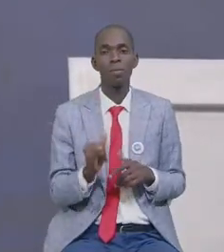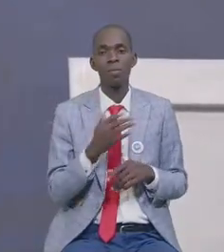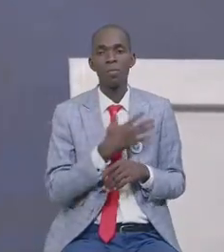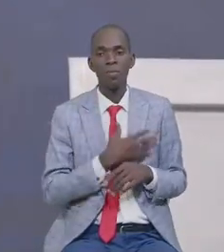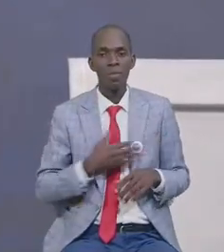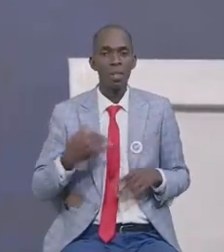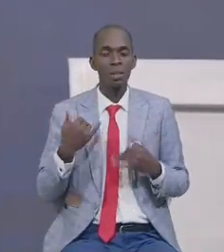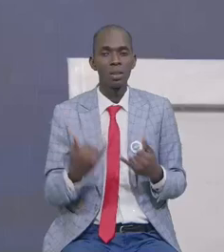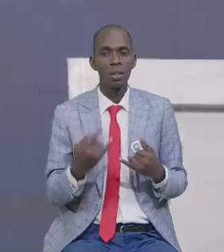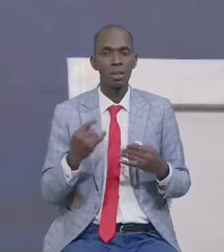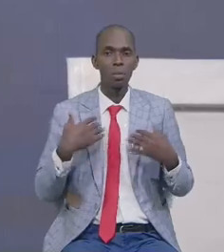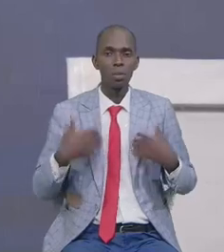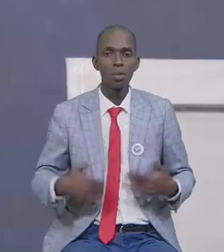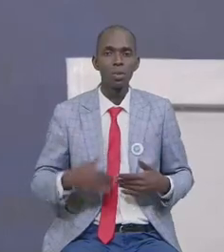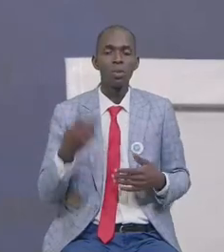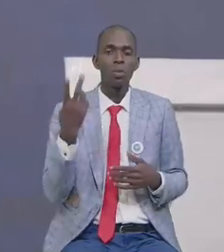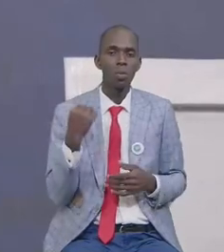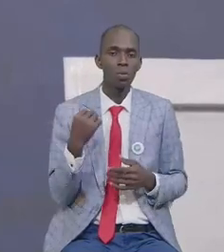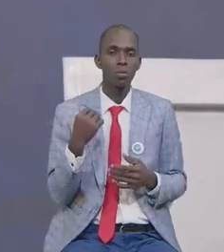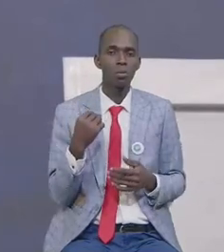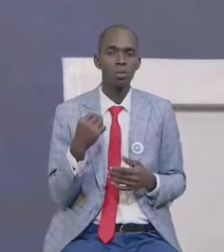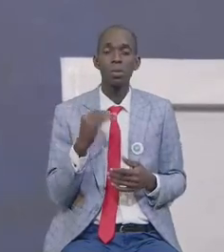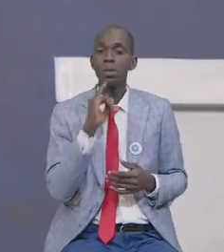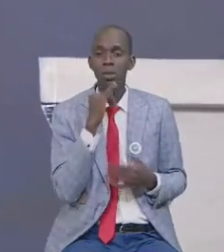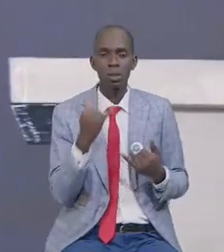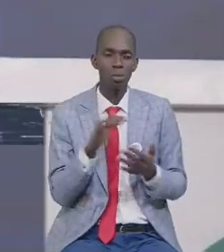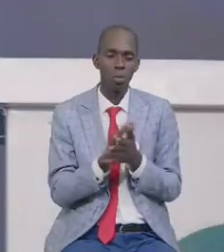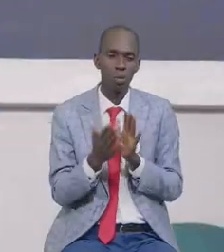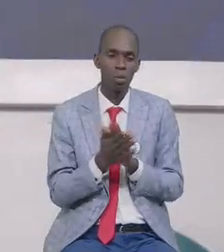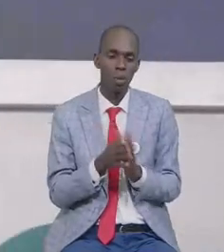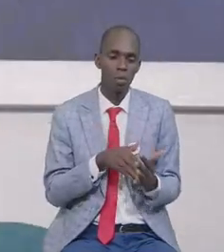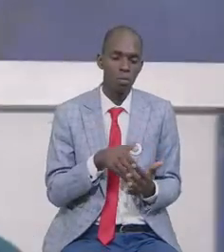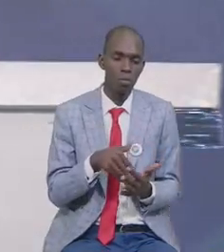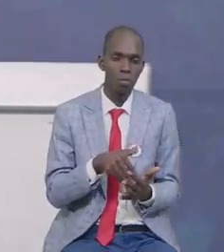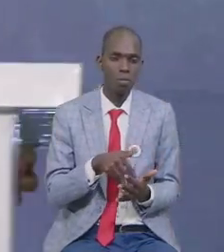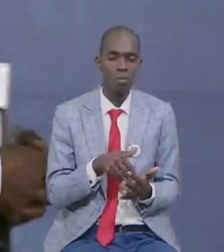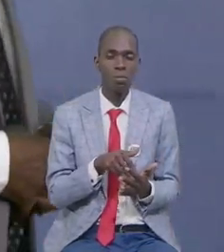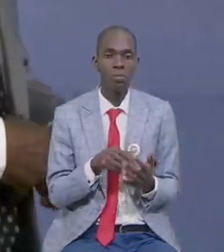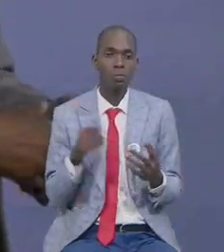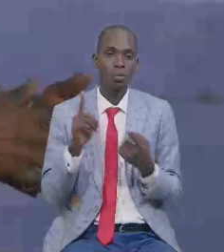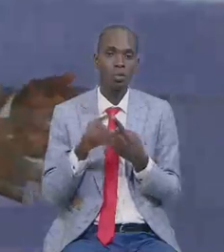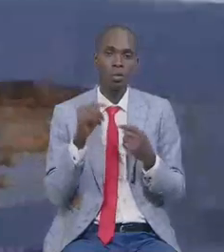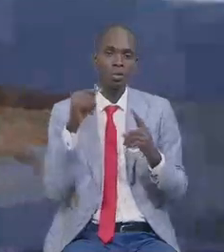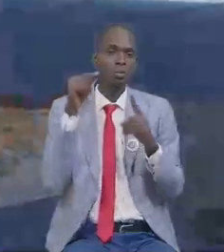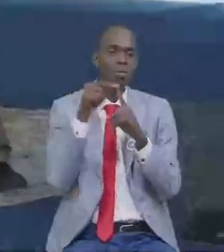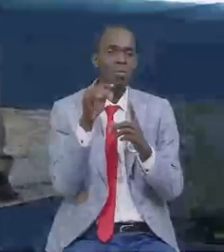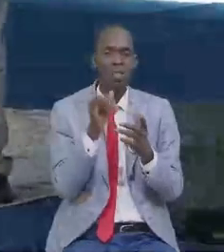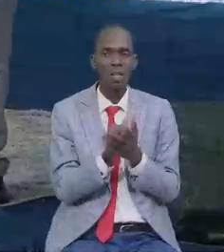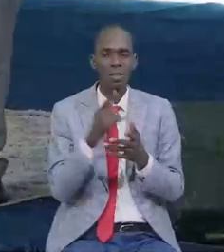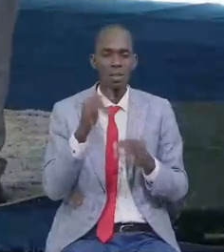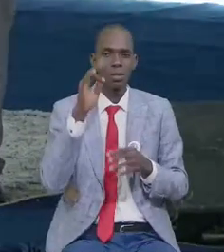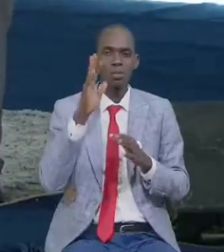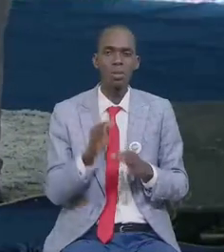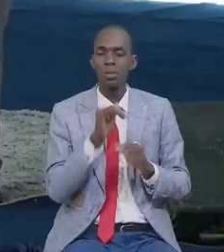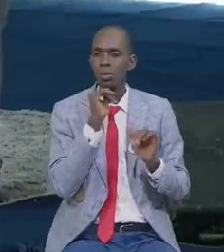mais son corps s'affaiblissait jusqu'au point où il n'arrivait plus à tenir debout